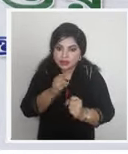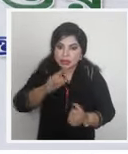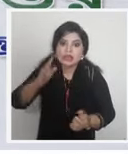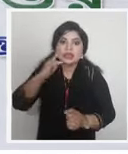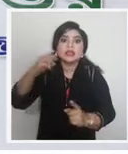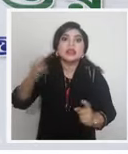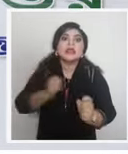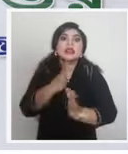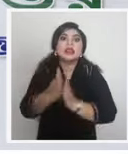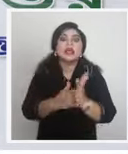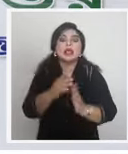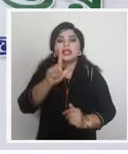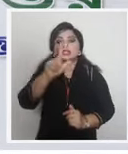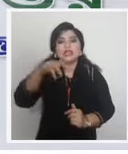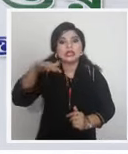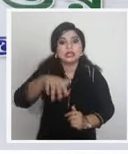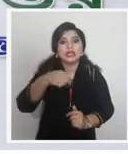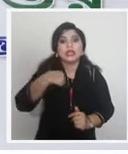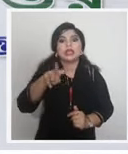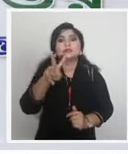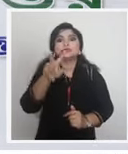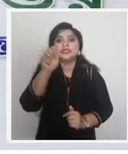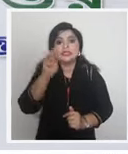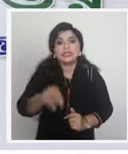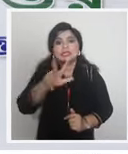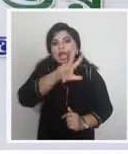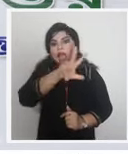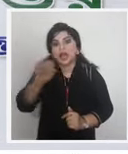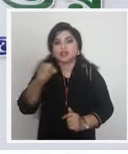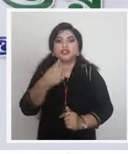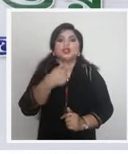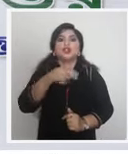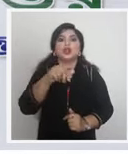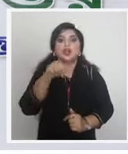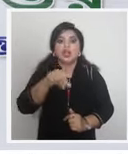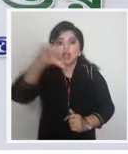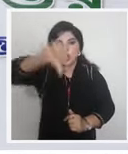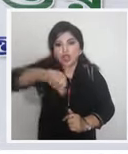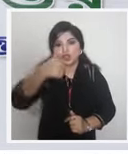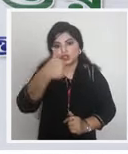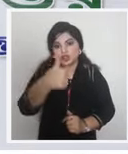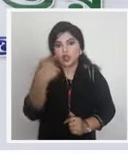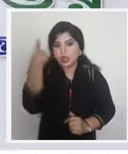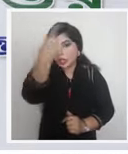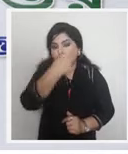বিমানবন্দর, সকল স্থলবন্দর, 2টি সমুদ্রবন্দর এবং ক্যান্টনমেন্ট রেল স্টেশনে স্ক্রিনিং হয়েছে